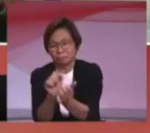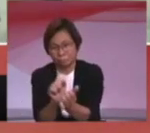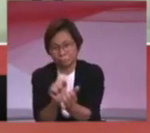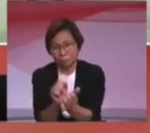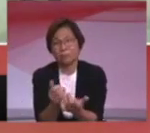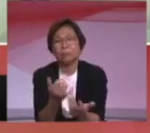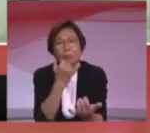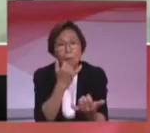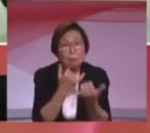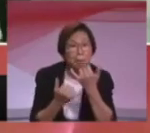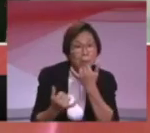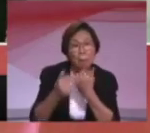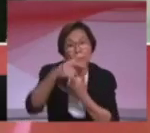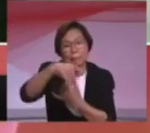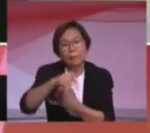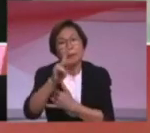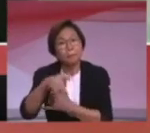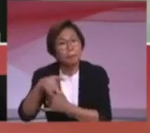Di antara kesalahan PKPP